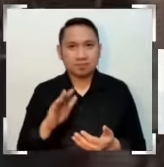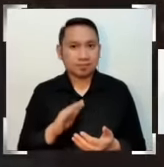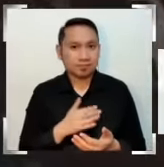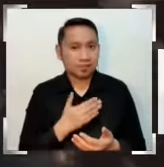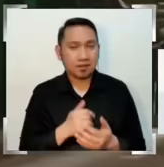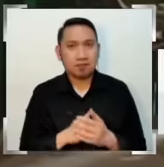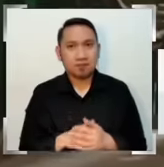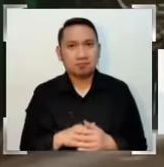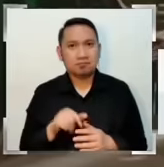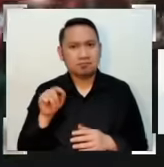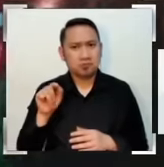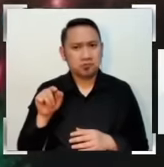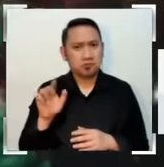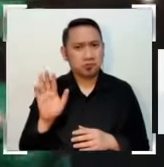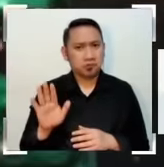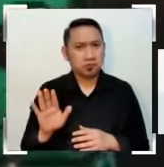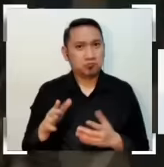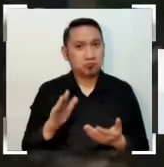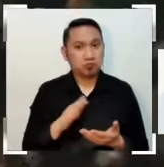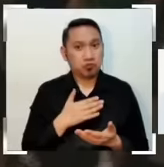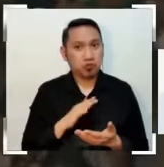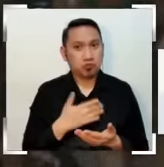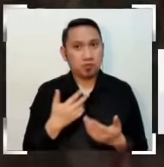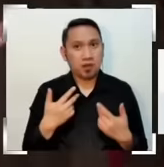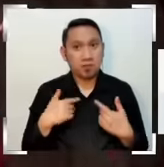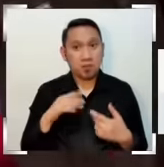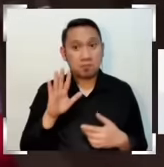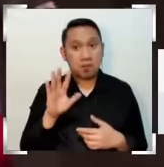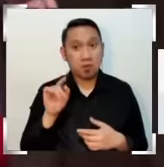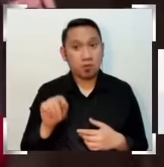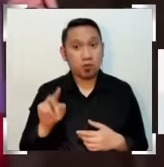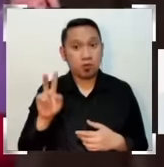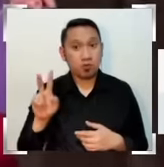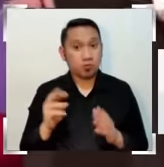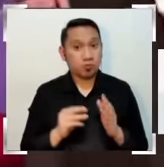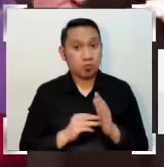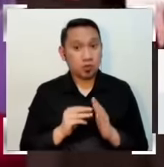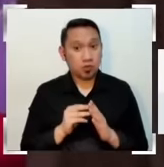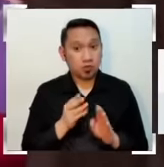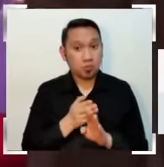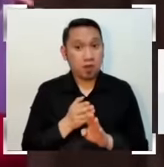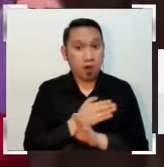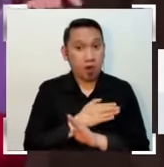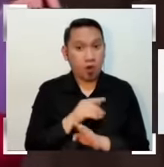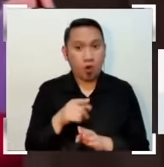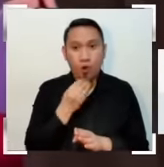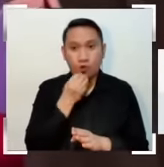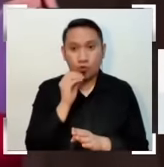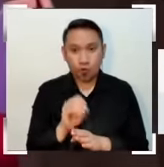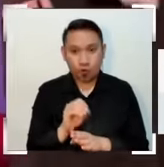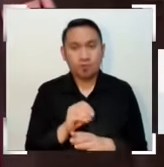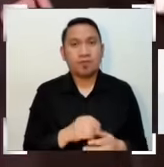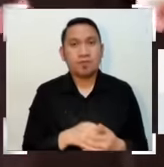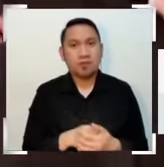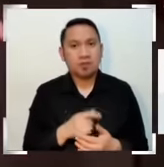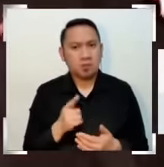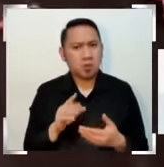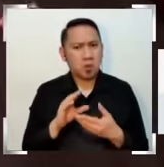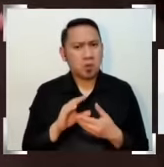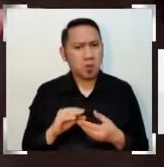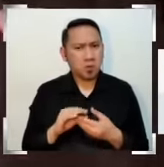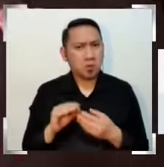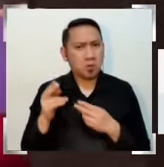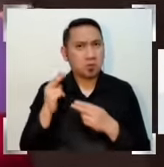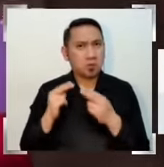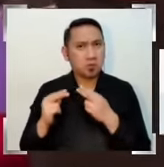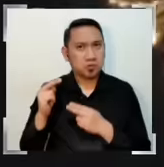Record-breaking pa nga ang album na nakapagtala ng 5.2 million pre-orders. Ito rin ang pinakamarami sa kasaysayan para sa isang K-pop